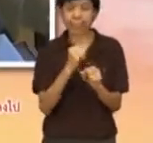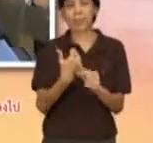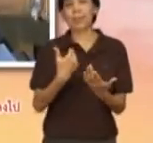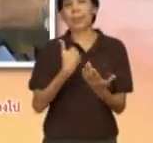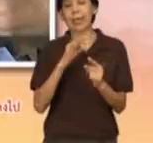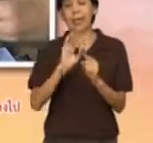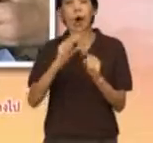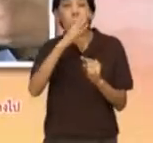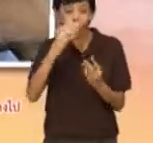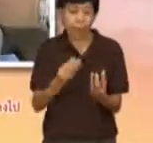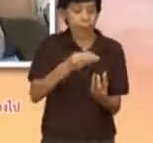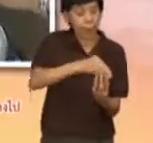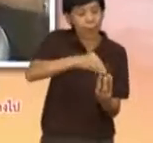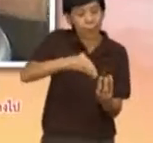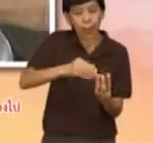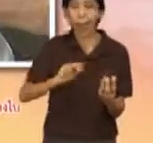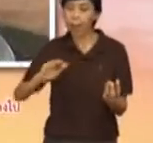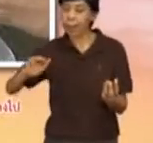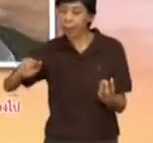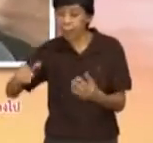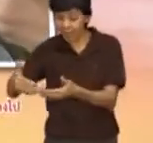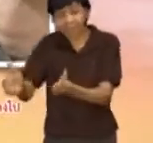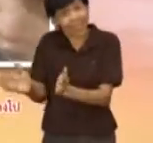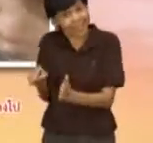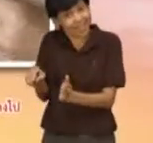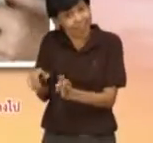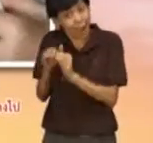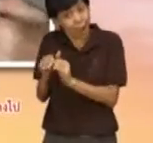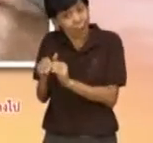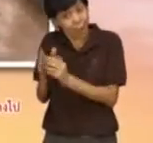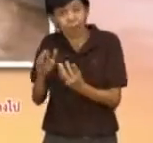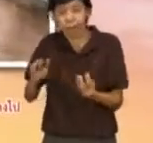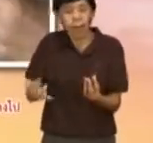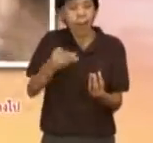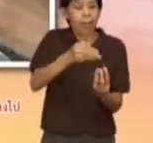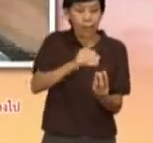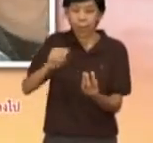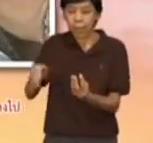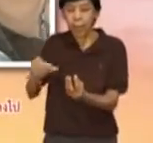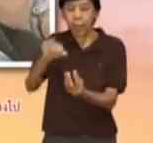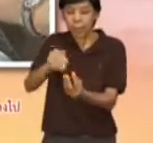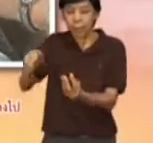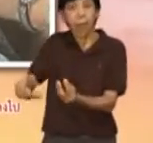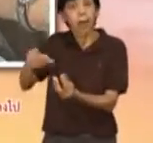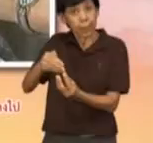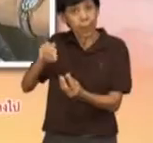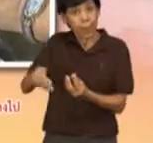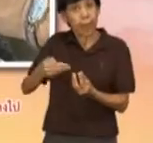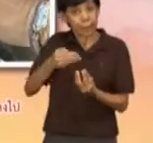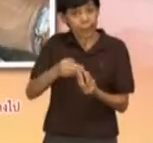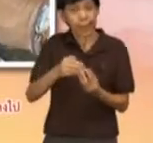ป อ๋อแล้วก็หยอด แล้วก็หยอด หยอดเราใช้ ไม่ต้องเยอะนะใบผัก ใช้ช้อน ใช้ช้อนเล็กหรอ ช้อนเล็กเหร